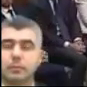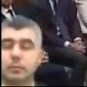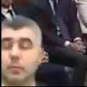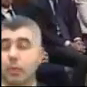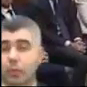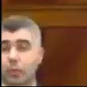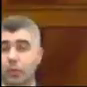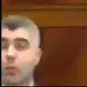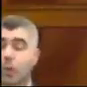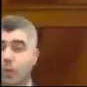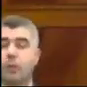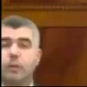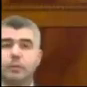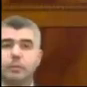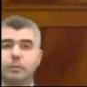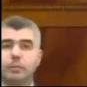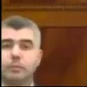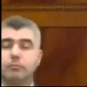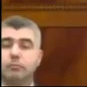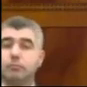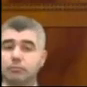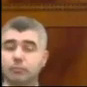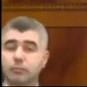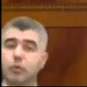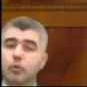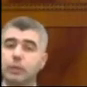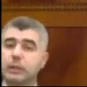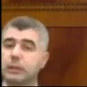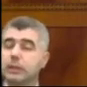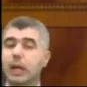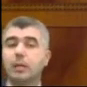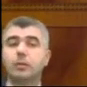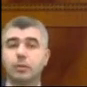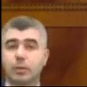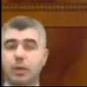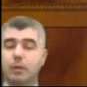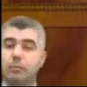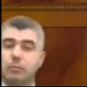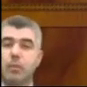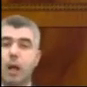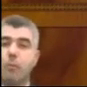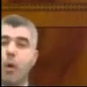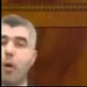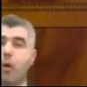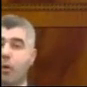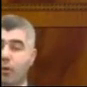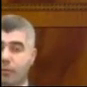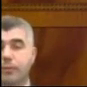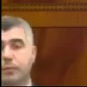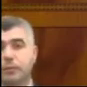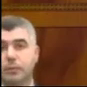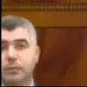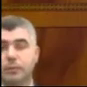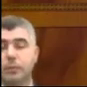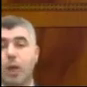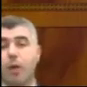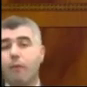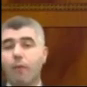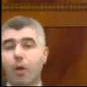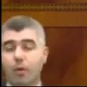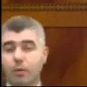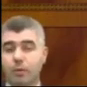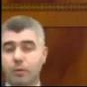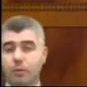وبالتالي أنا أعول كثيرا على هذه الاستراتيجية الجديدة التي فيها نستطيع أن نعمل في هذه